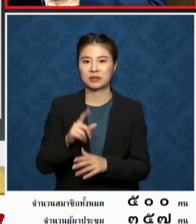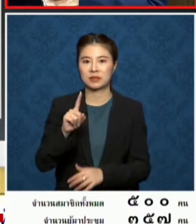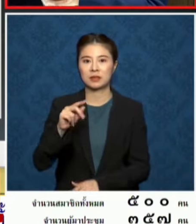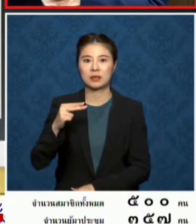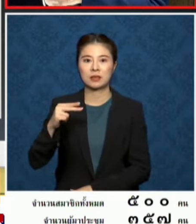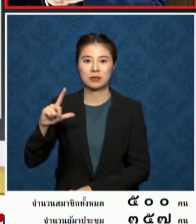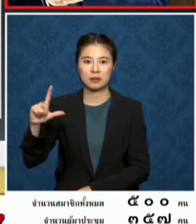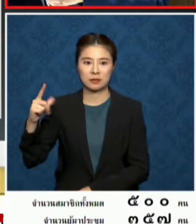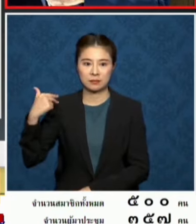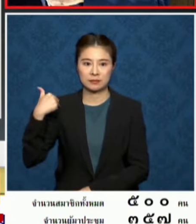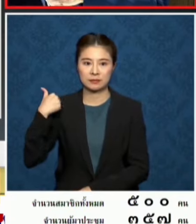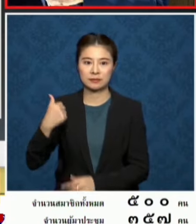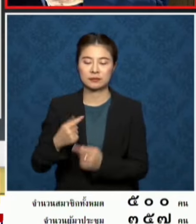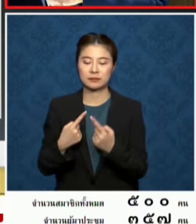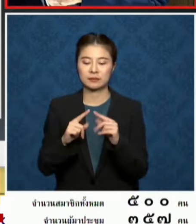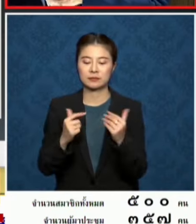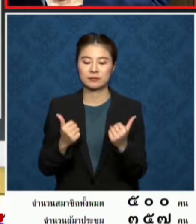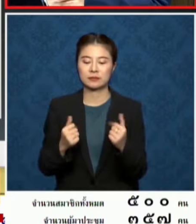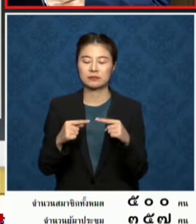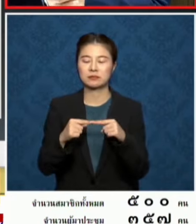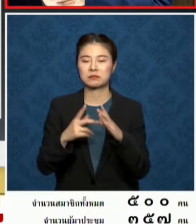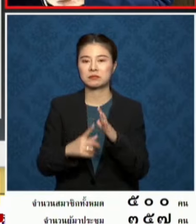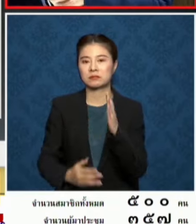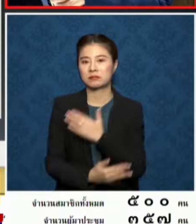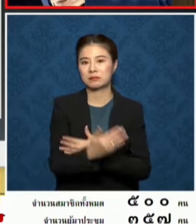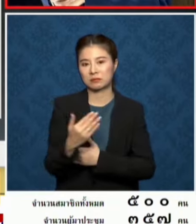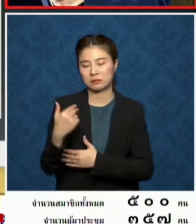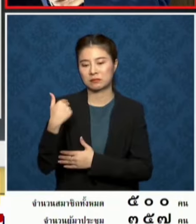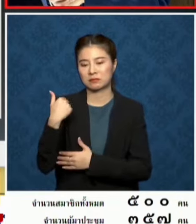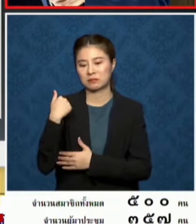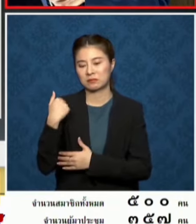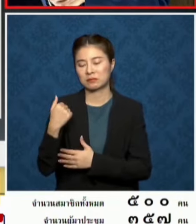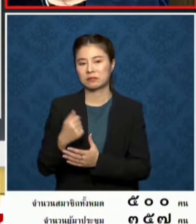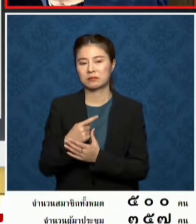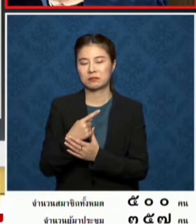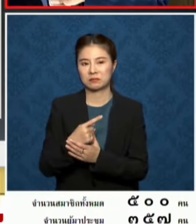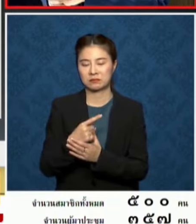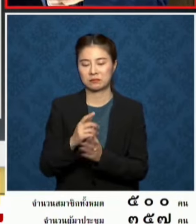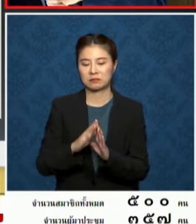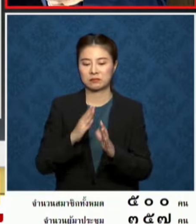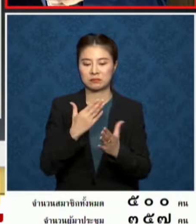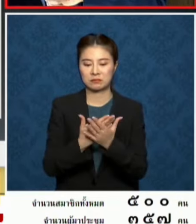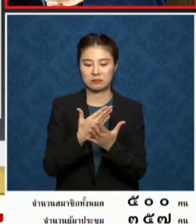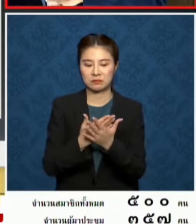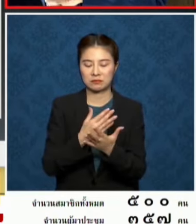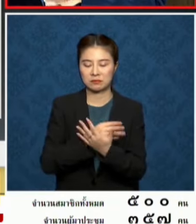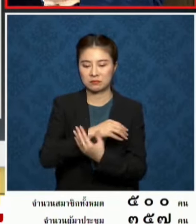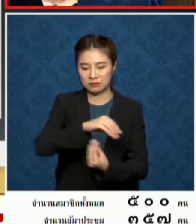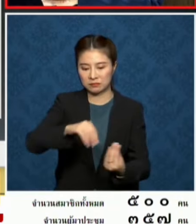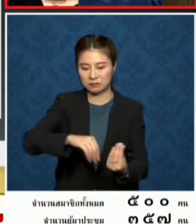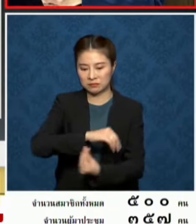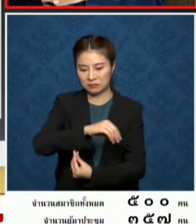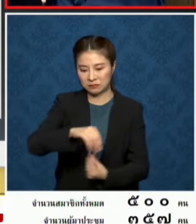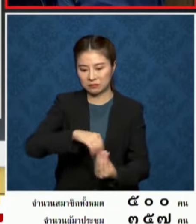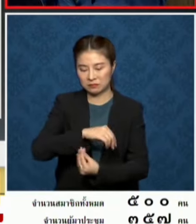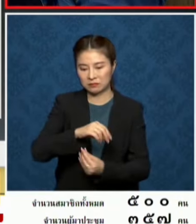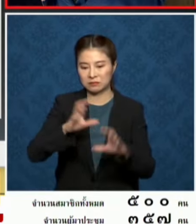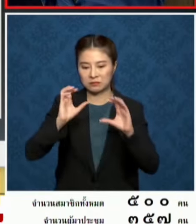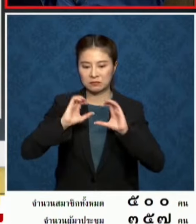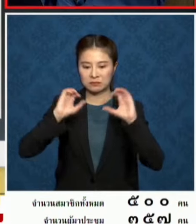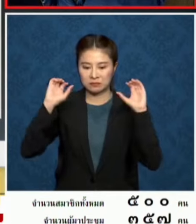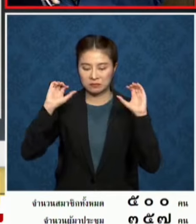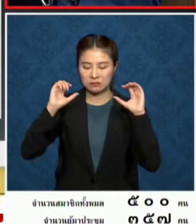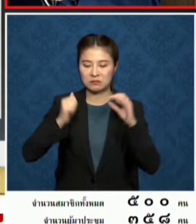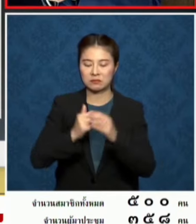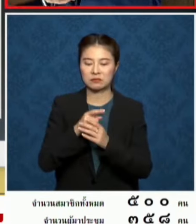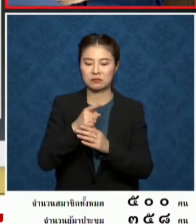10,000 ล้านบาทด้วยกันดังนั้นเนี่ยมันมีความเสี่ยงที่ประมาณการรายได้เนี่ยน่าจะได้ต่ำกว่า